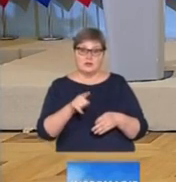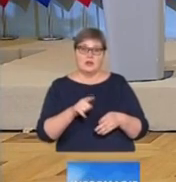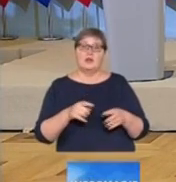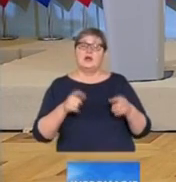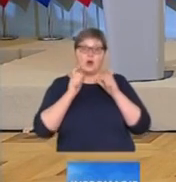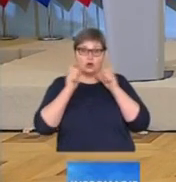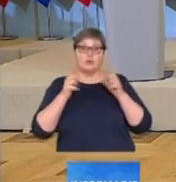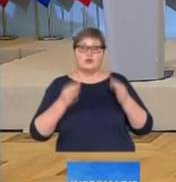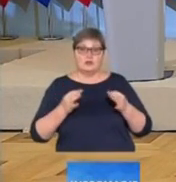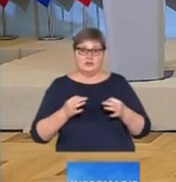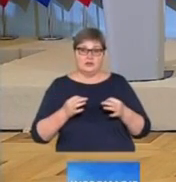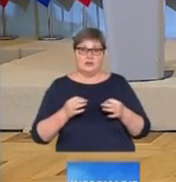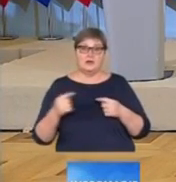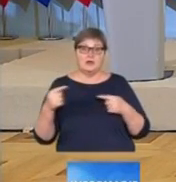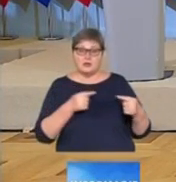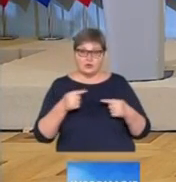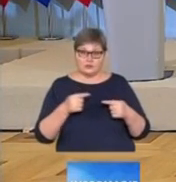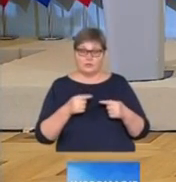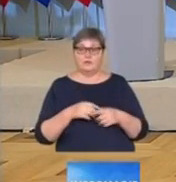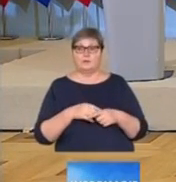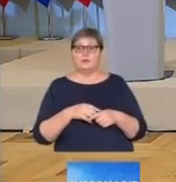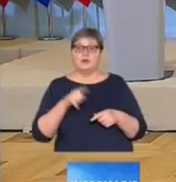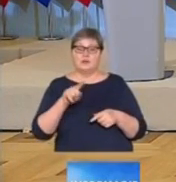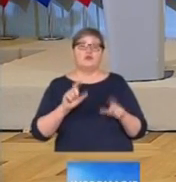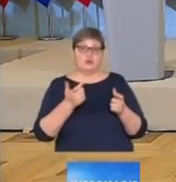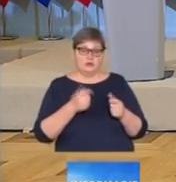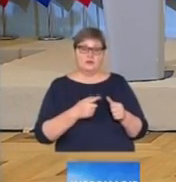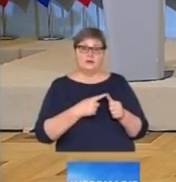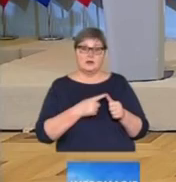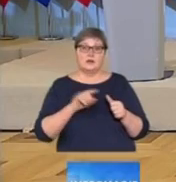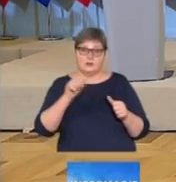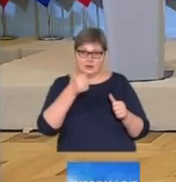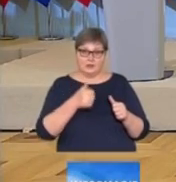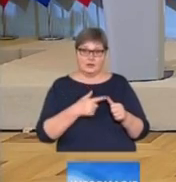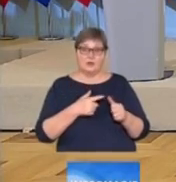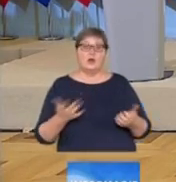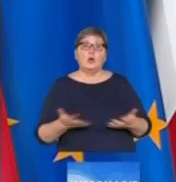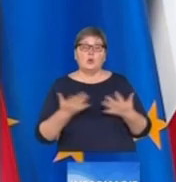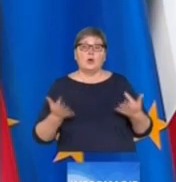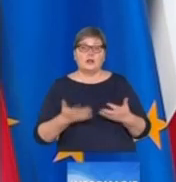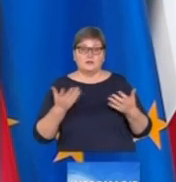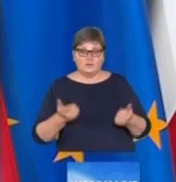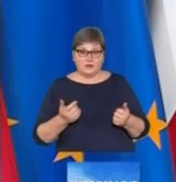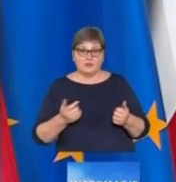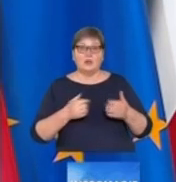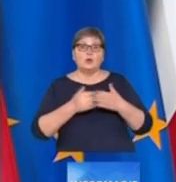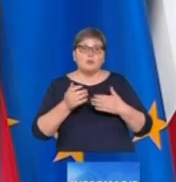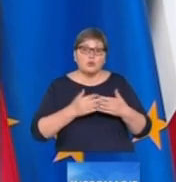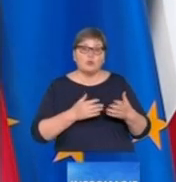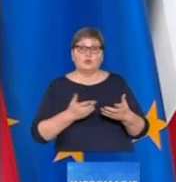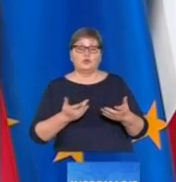ogłoszone dzisiaj konsultacje. To przede wszystkim ułatwienie inwestycji o